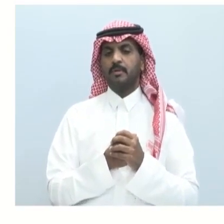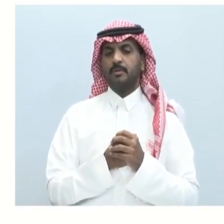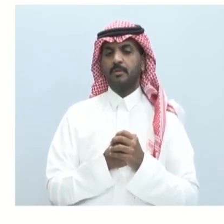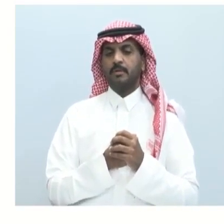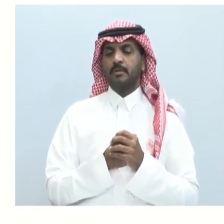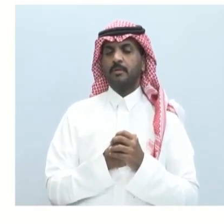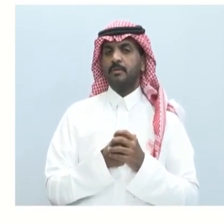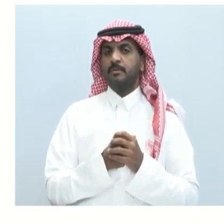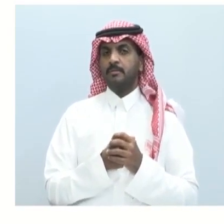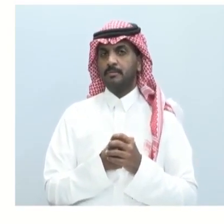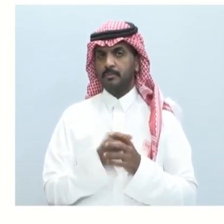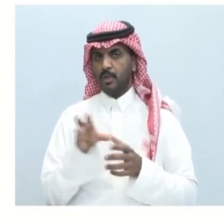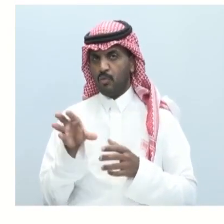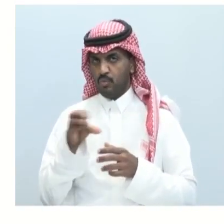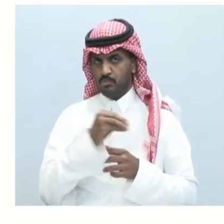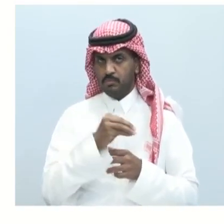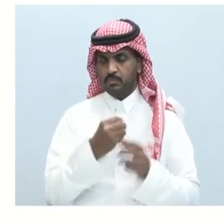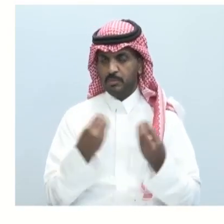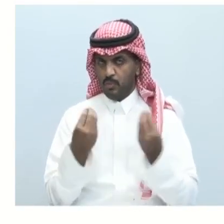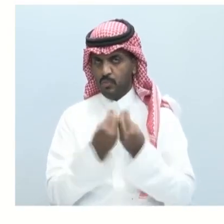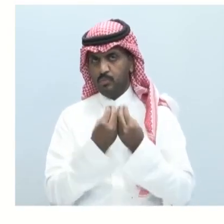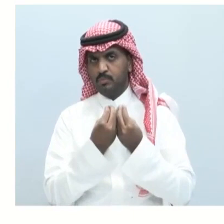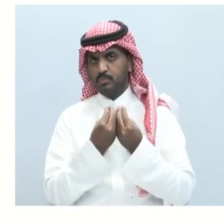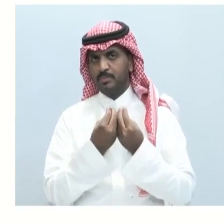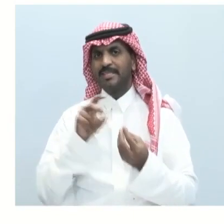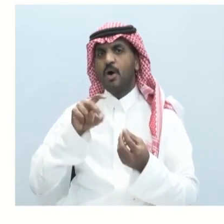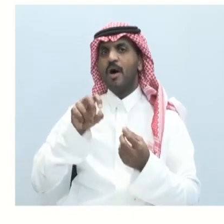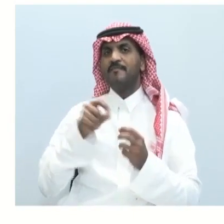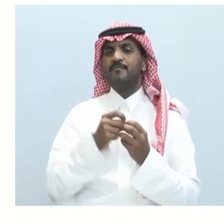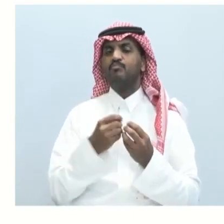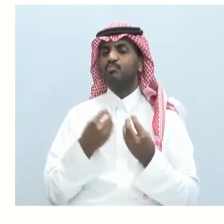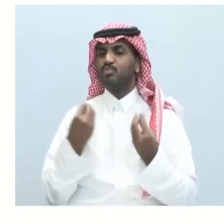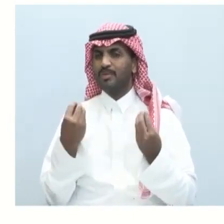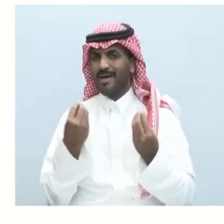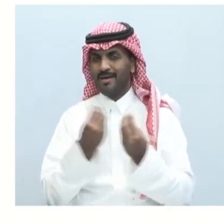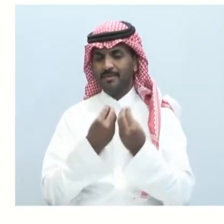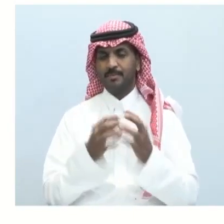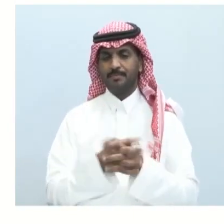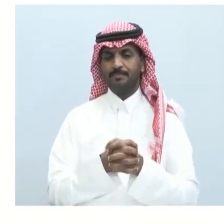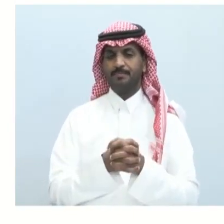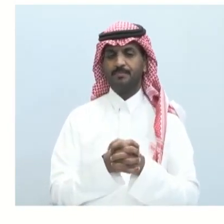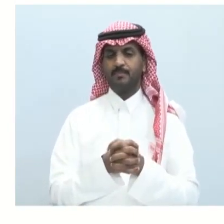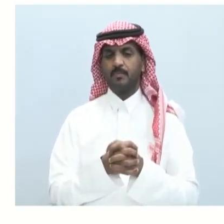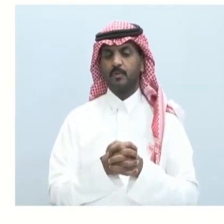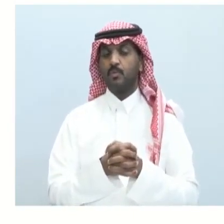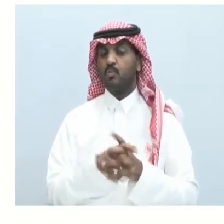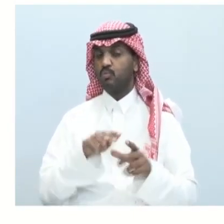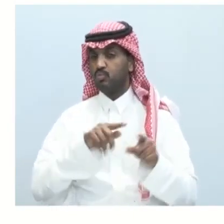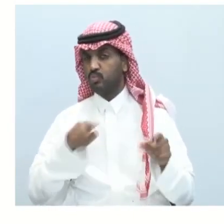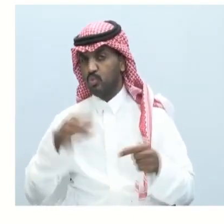نجد ان الشعبه او القسم تضم طوائف متقاربه تضم طوائف ماذا متقاربه علماء